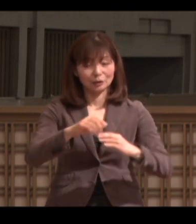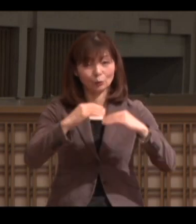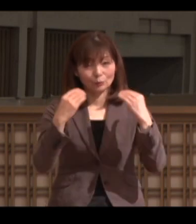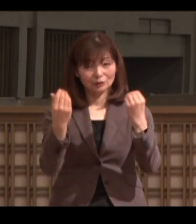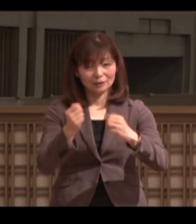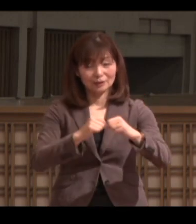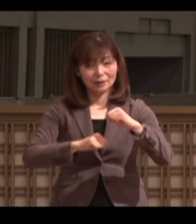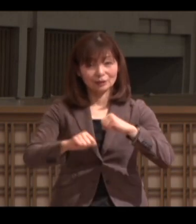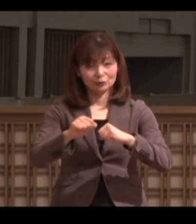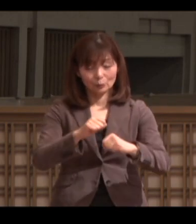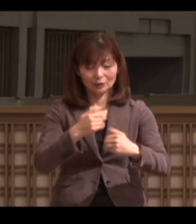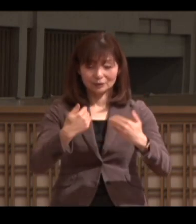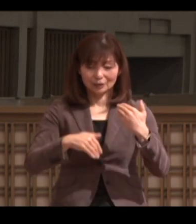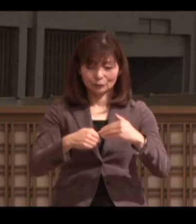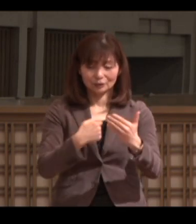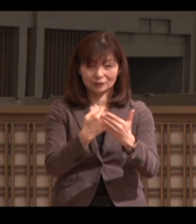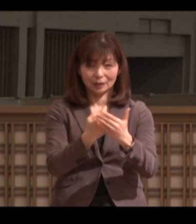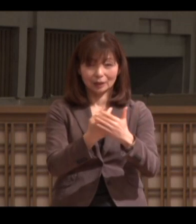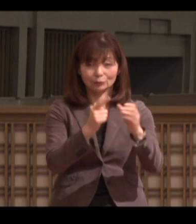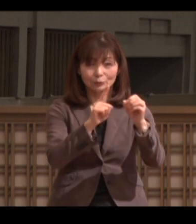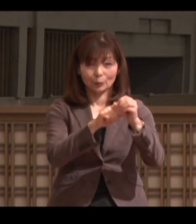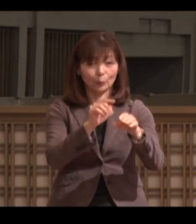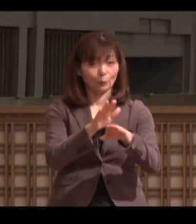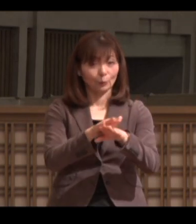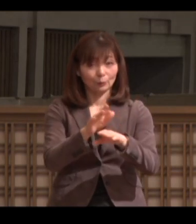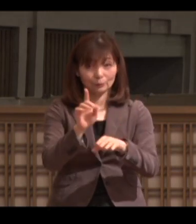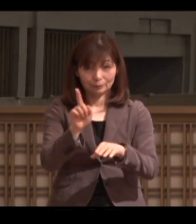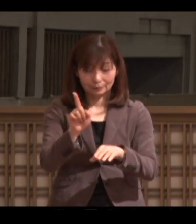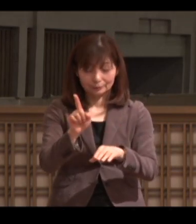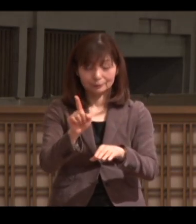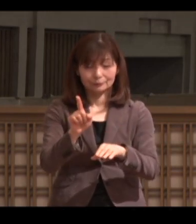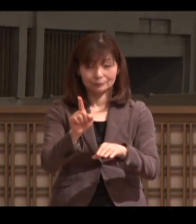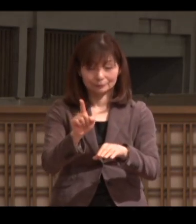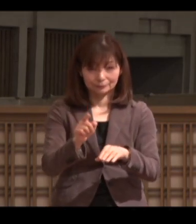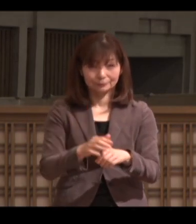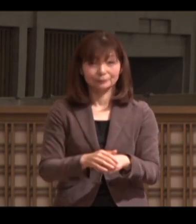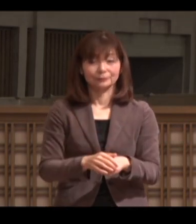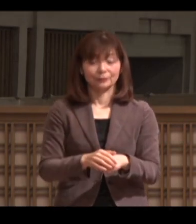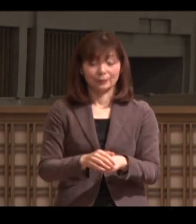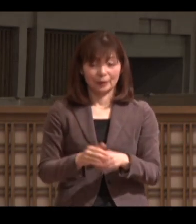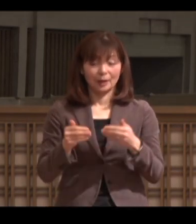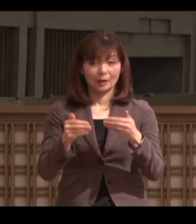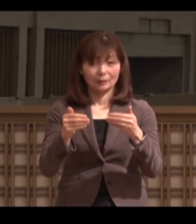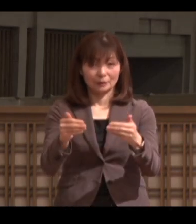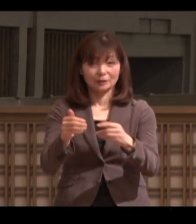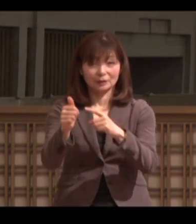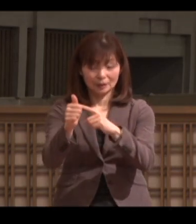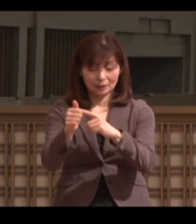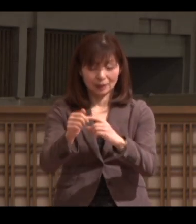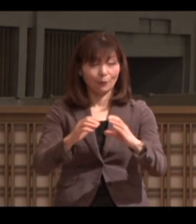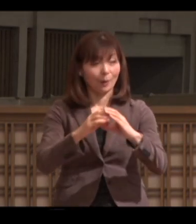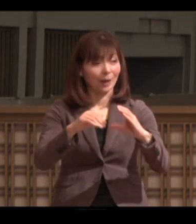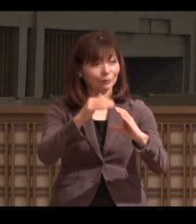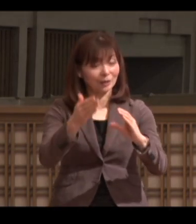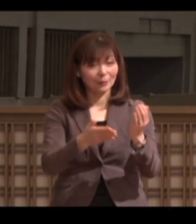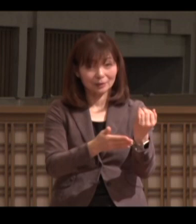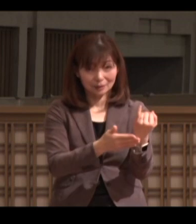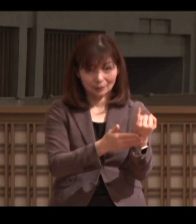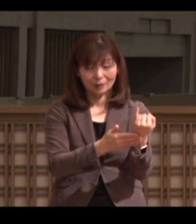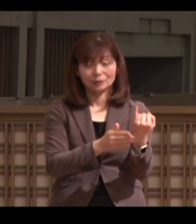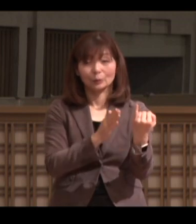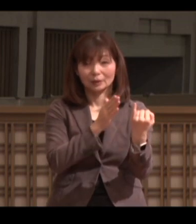楽しく参加するためにはですワールドカフェのファシリテーターは丸山のり子様にお願いしており